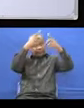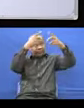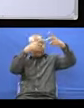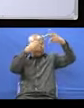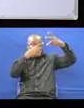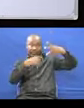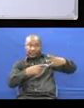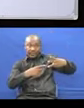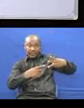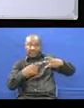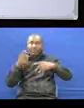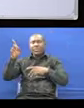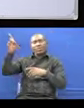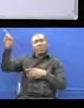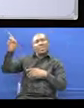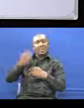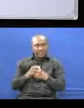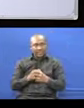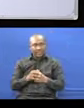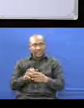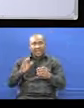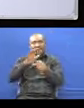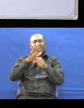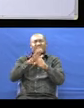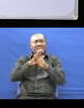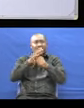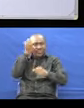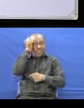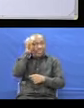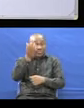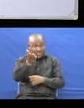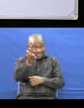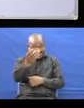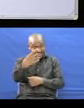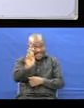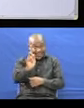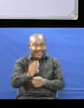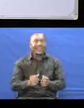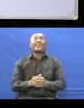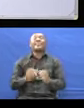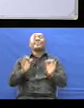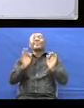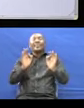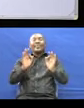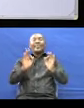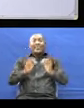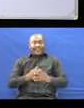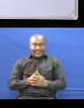kuna huu hapa, ule pale na mingine mingi ambayo wewe unaikumbuka. Sawa sawa eh? Vizuri